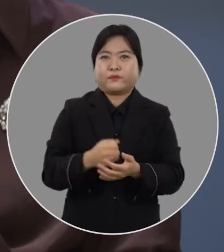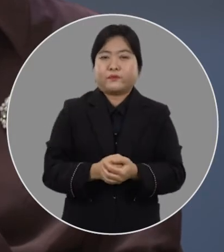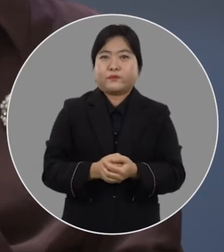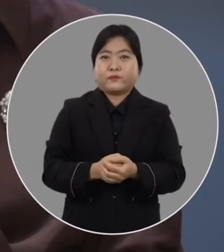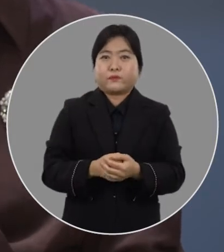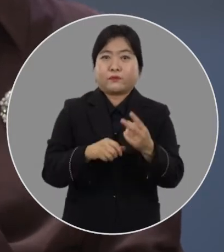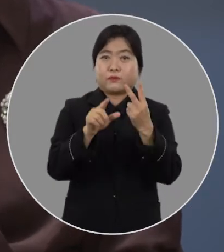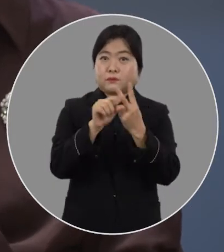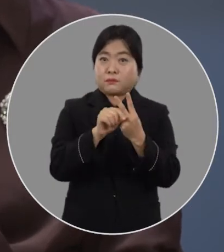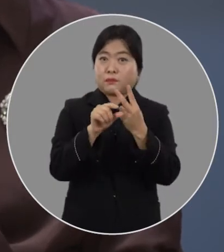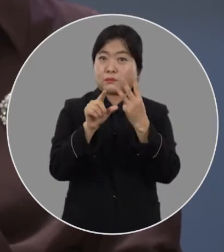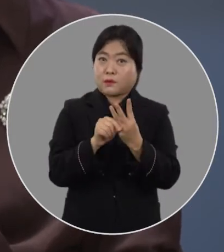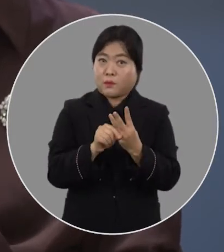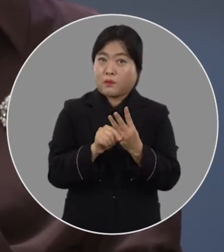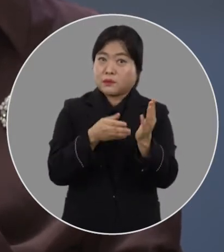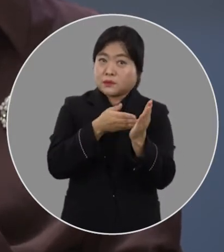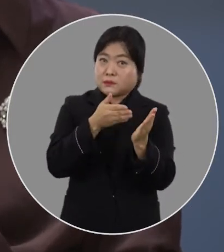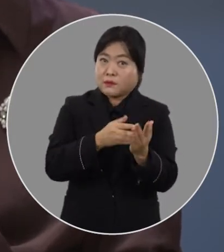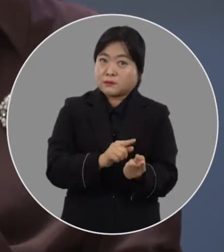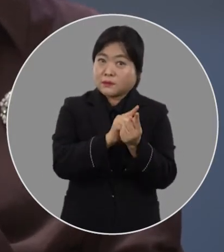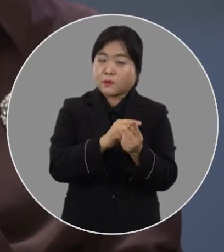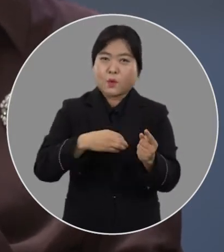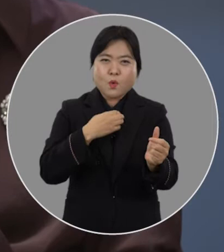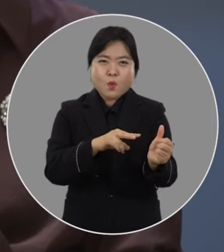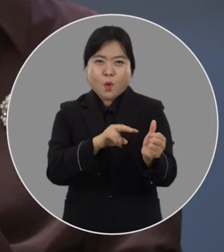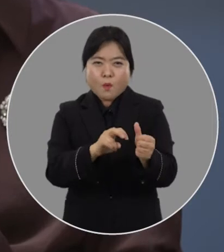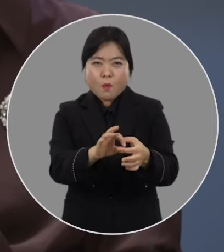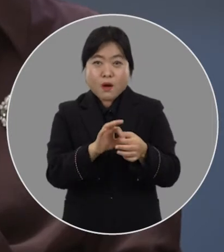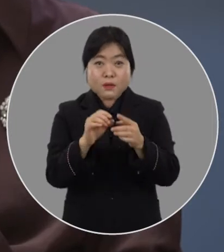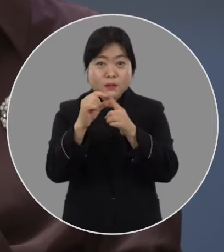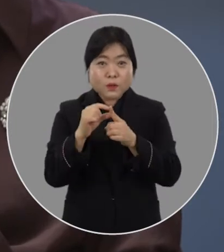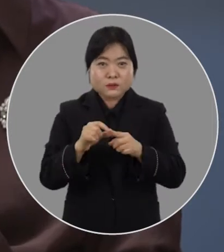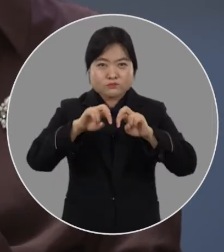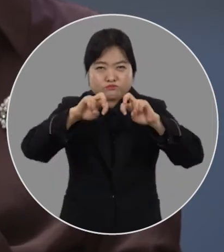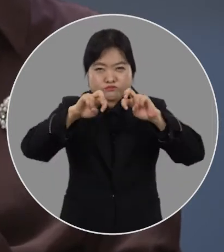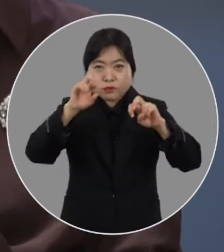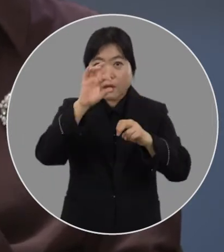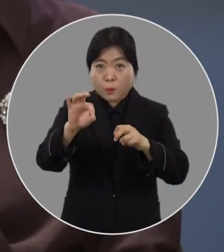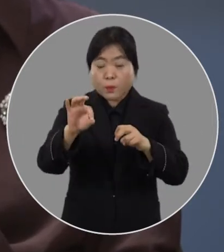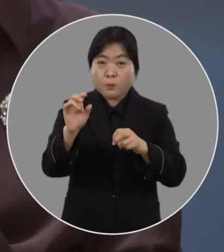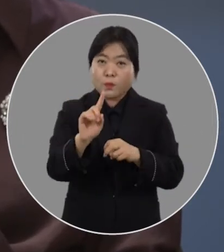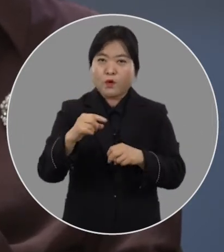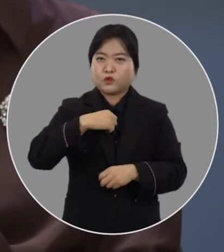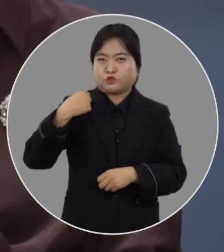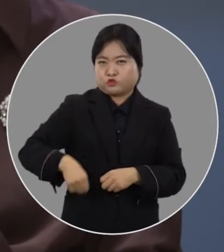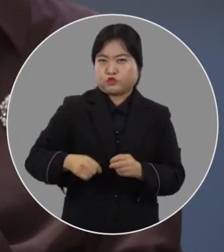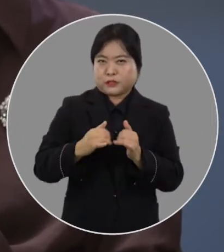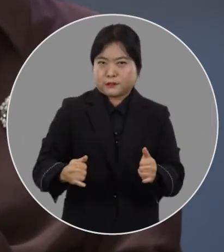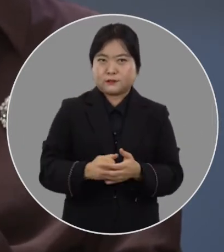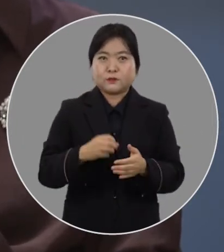1,413건이었습니다. 이 두 개 달의 기사를 대상으로 해서 혐오 연관 키워드를 분석해보니